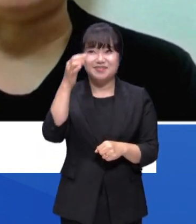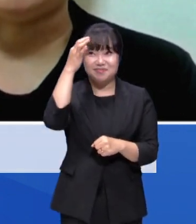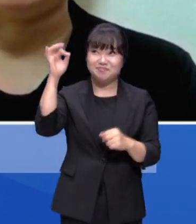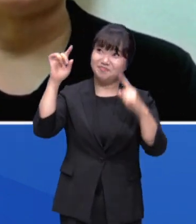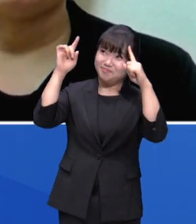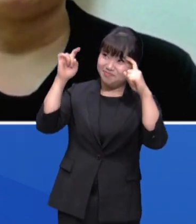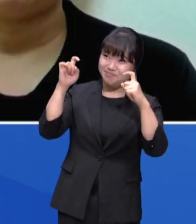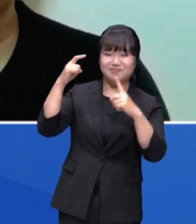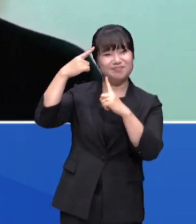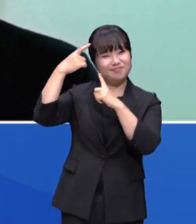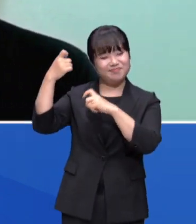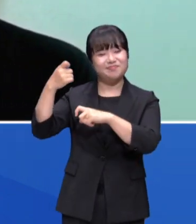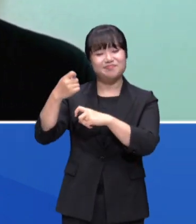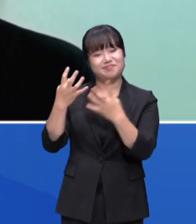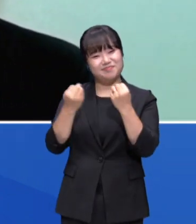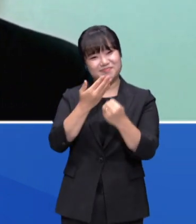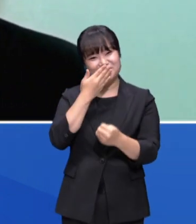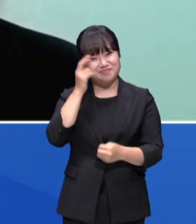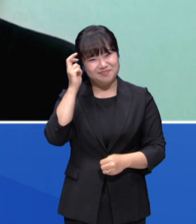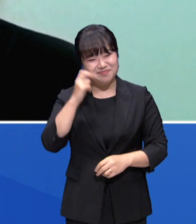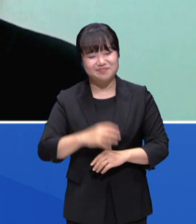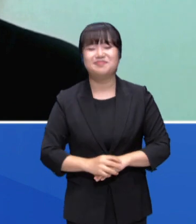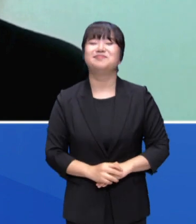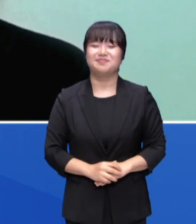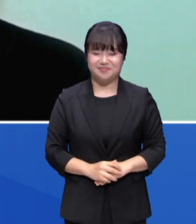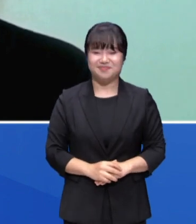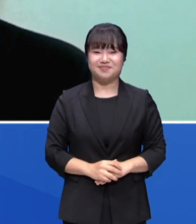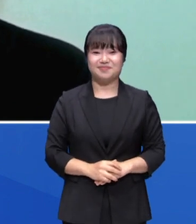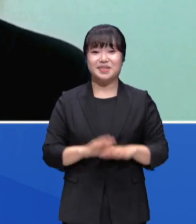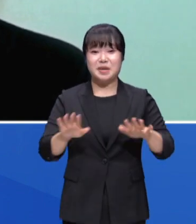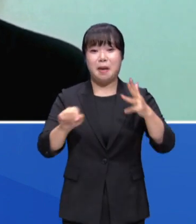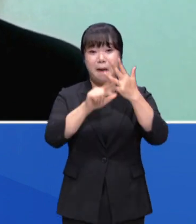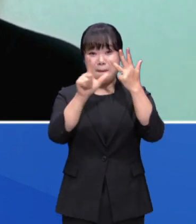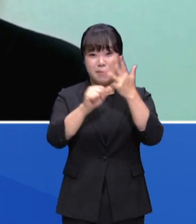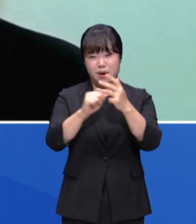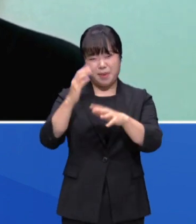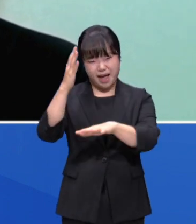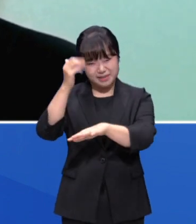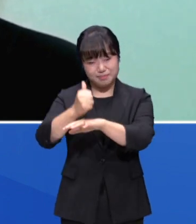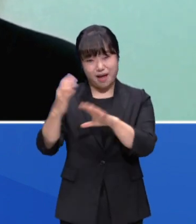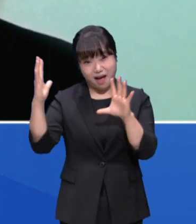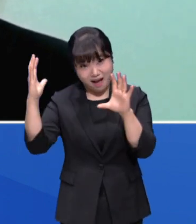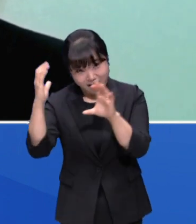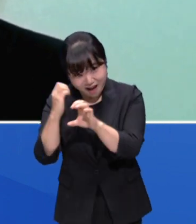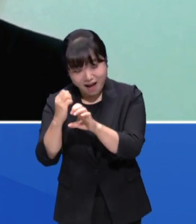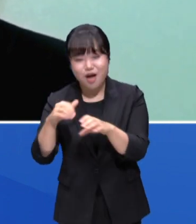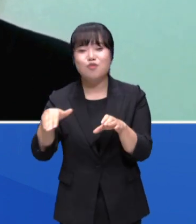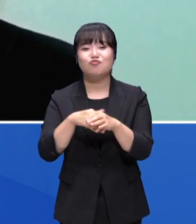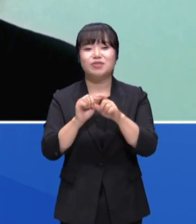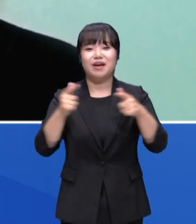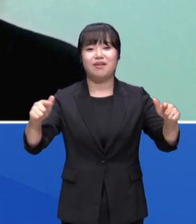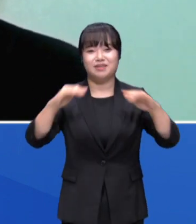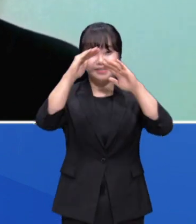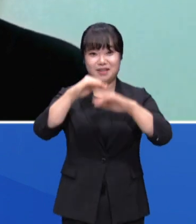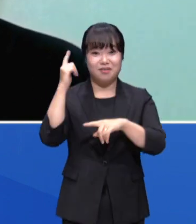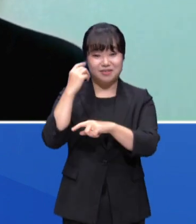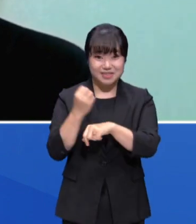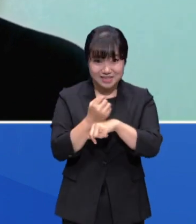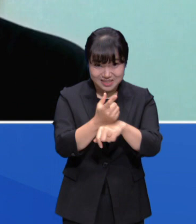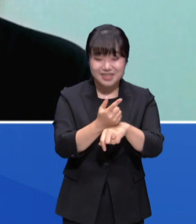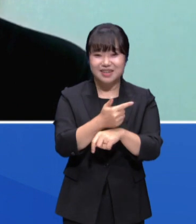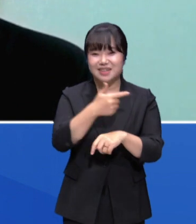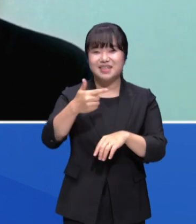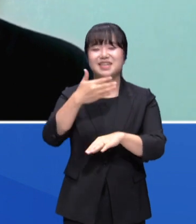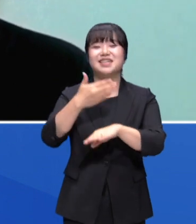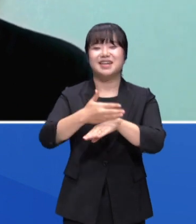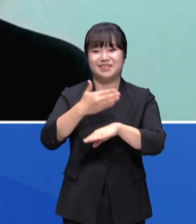거라고 생각합니다. 네, 여기까지 듣겠습니다. 8월 마무리 단계에서 지역에서 열린 문화공연 소식에 대해서 종로구를